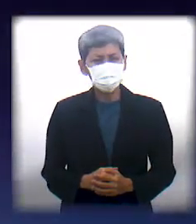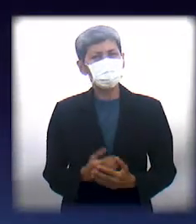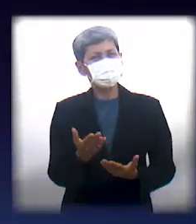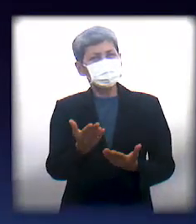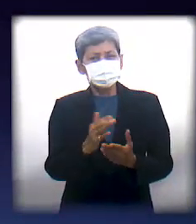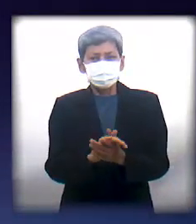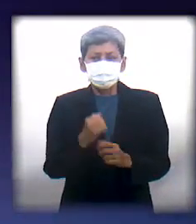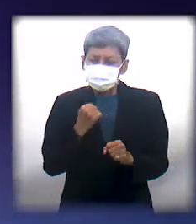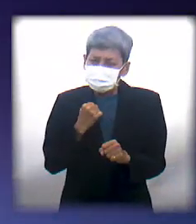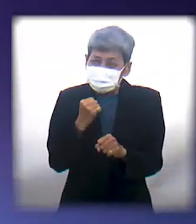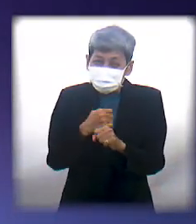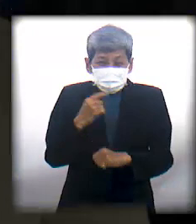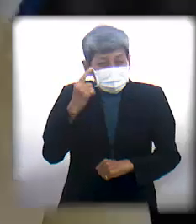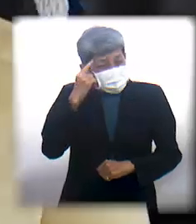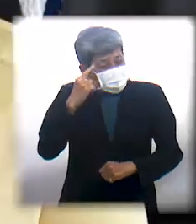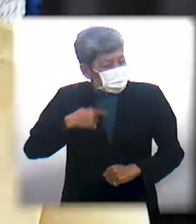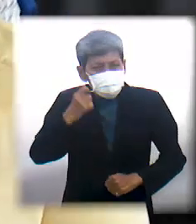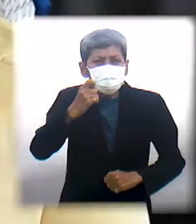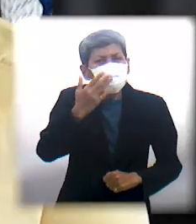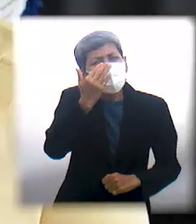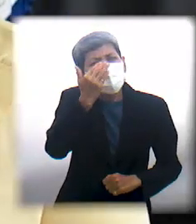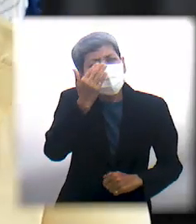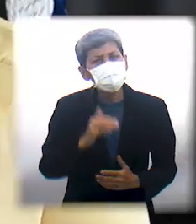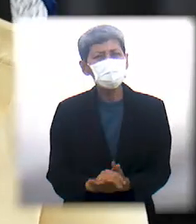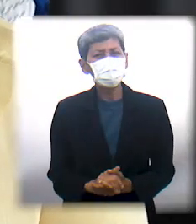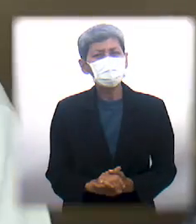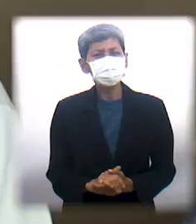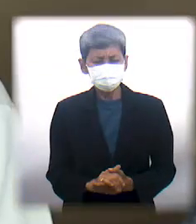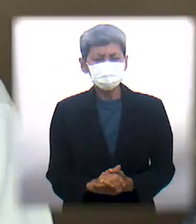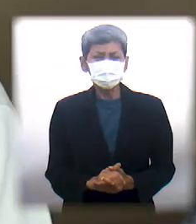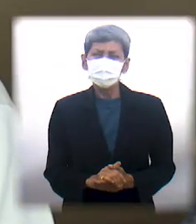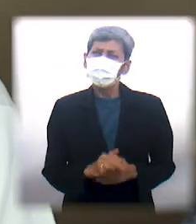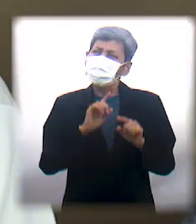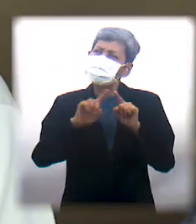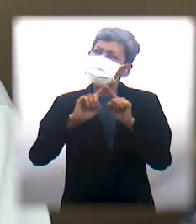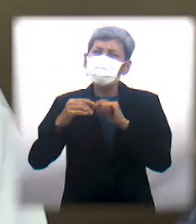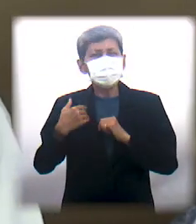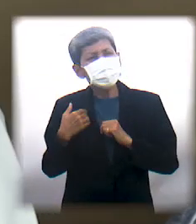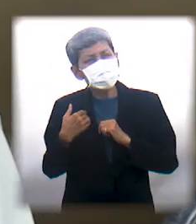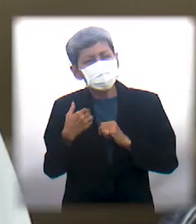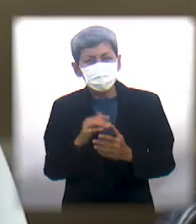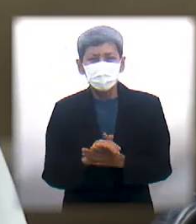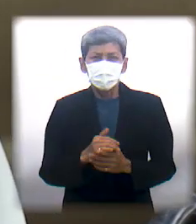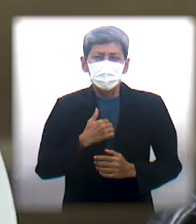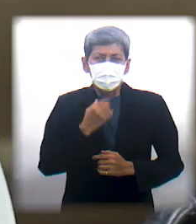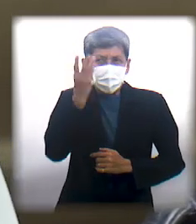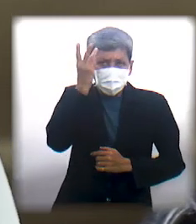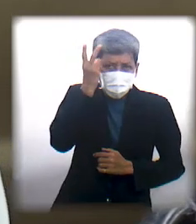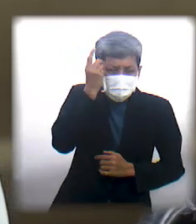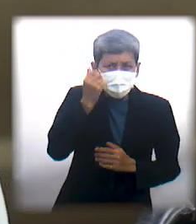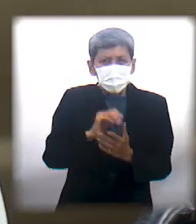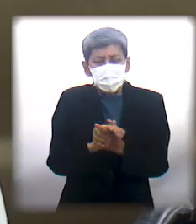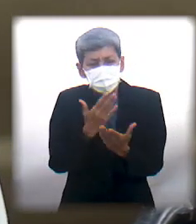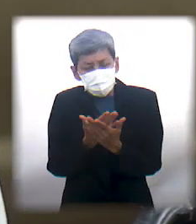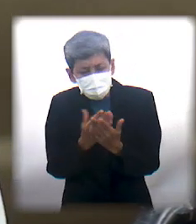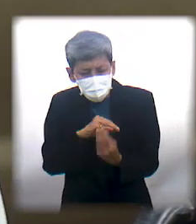อะไรที่ทำให้ไปถึงจุดที่พี่คิดสั้นคะพี่ ก็หลายใหญ่ๆอย่างอ่ะนะหลายด้านครอบครัวด้วยการเงินด้ว